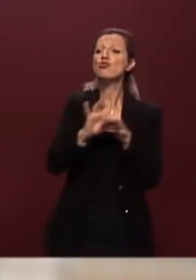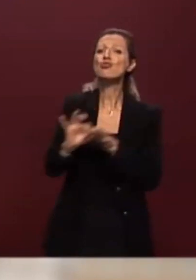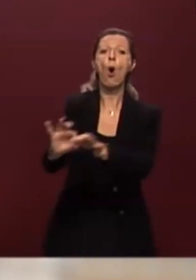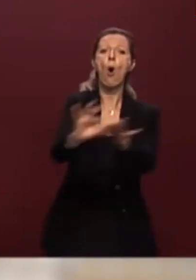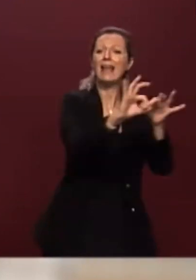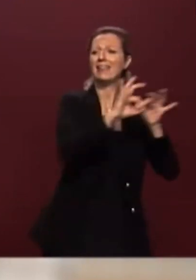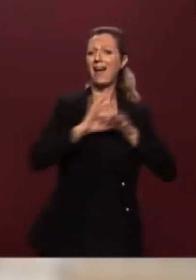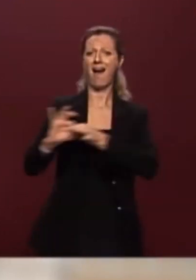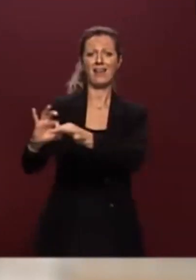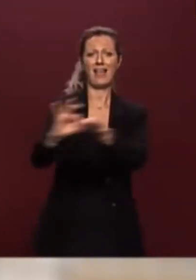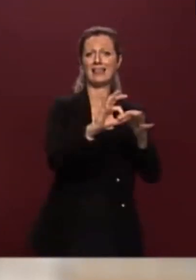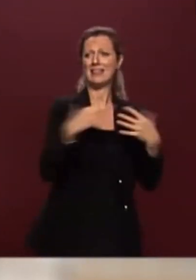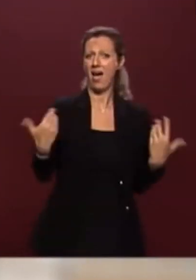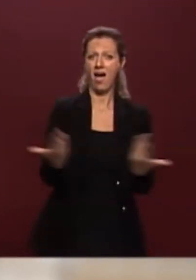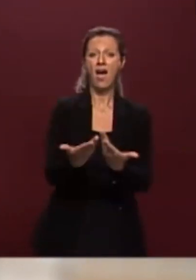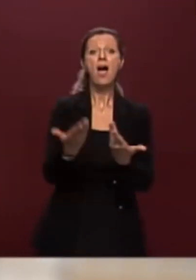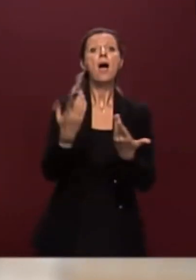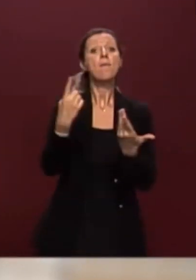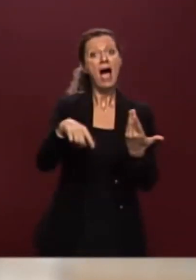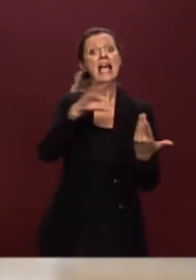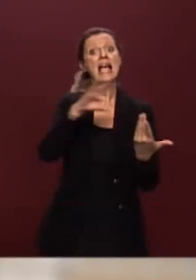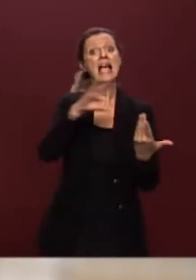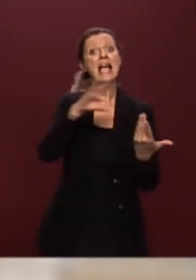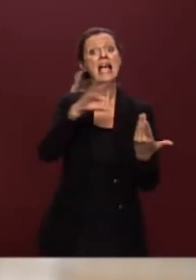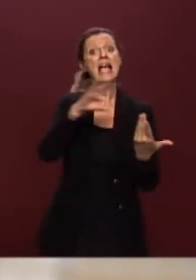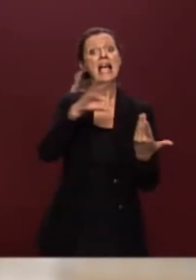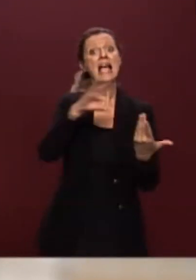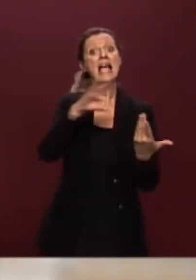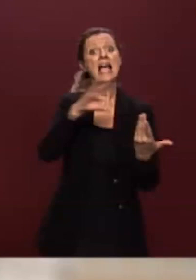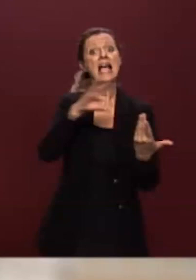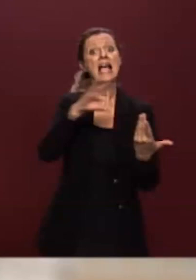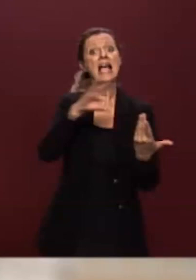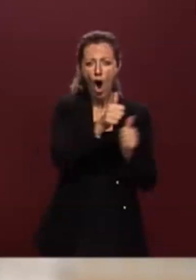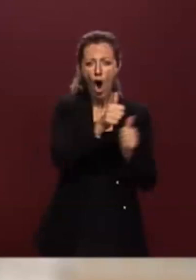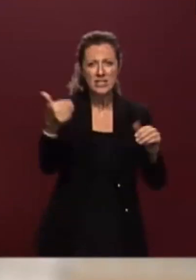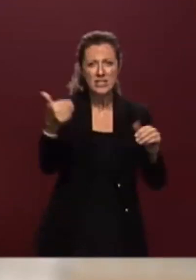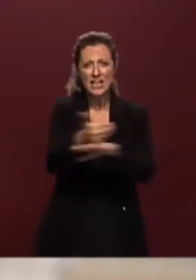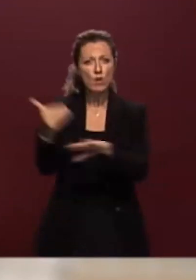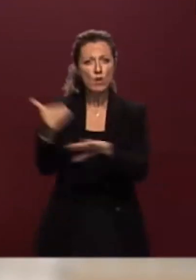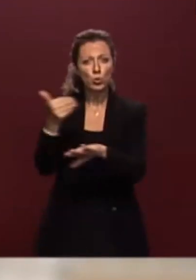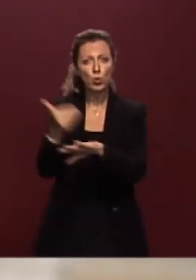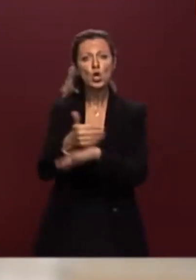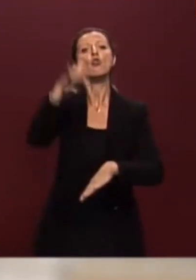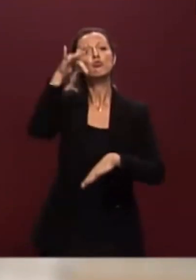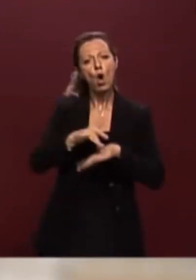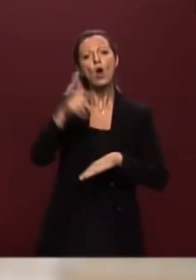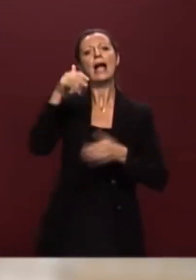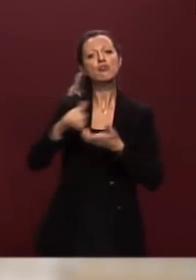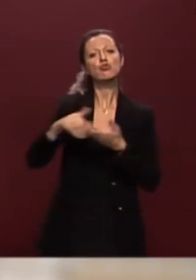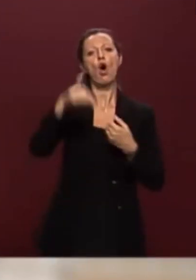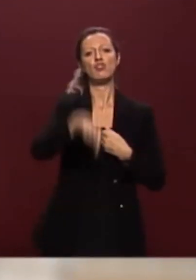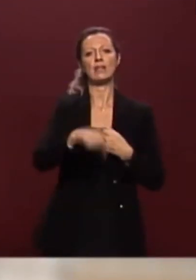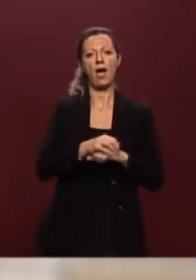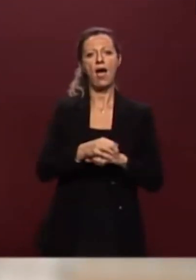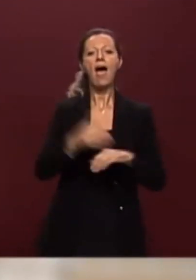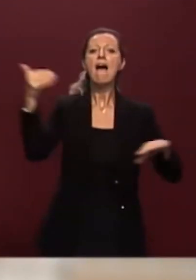ci unisce, ma è anche un interesse della collettività. Ogni infortunio l'intera società. Una ferita che